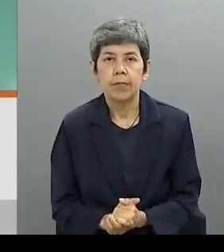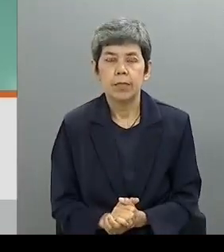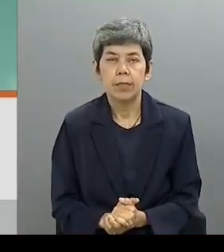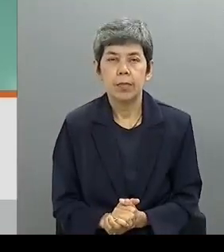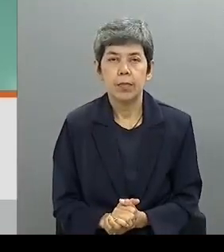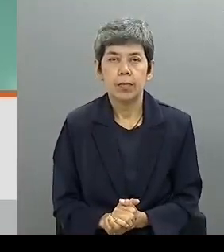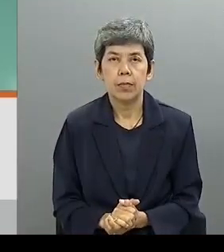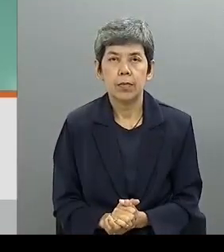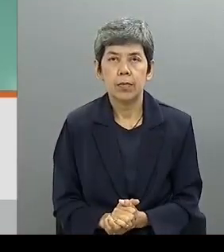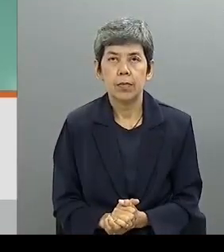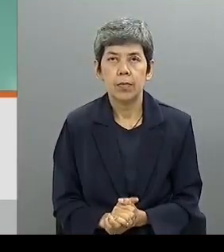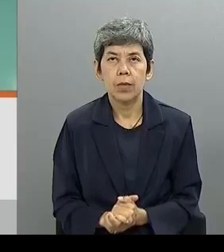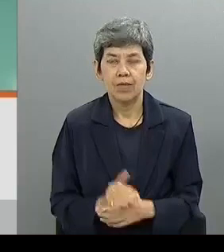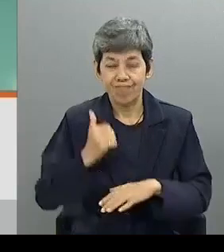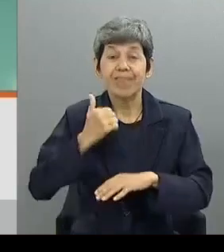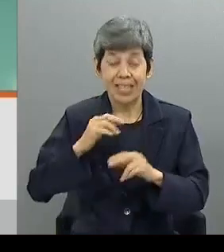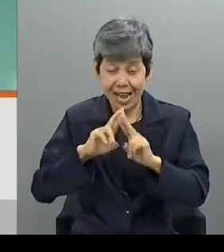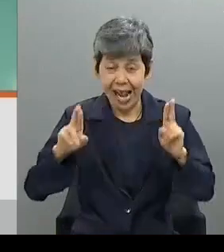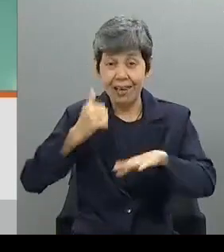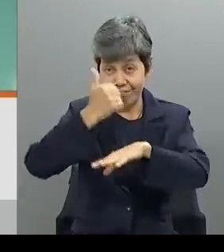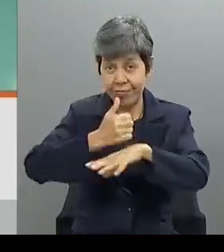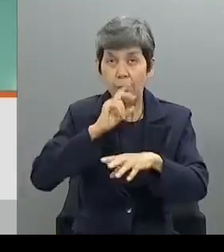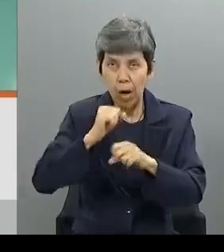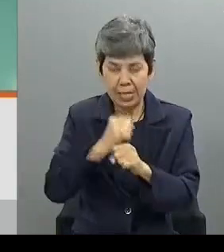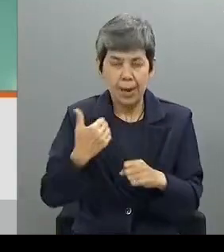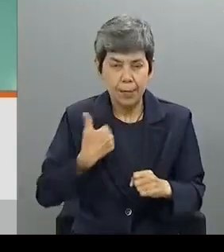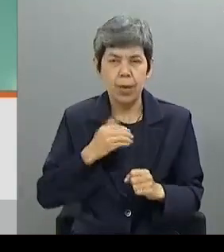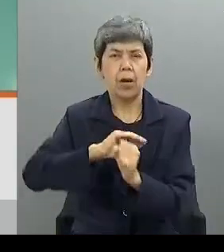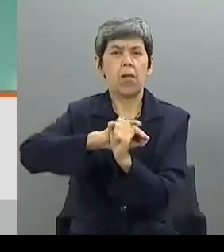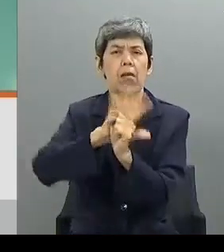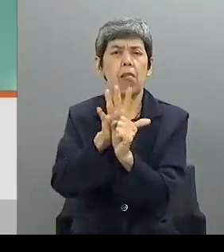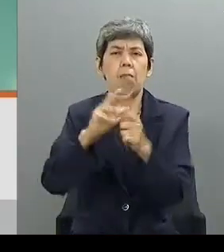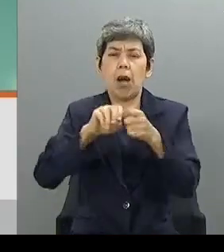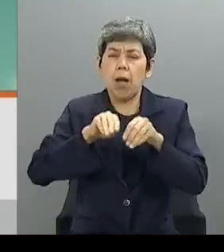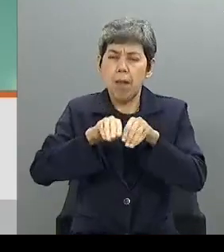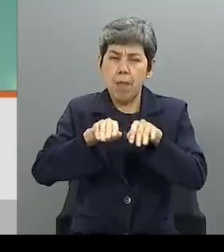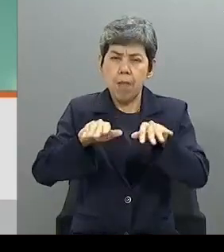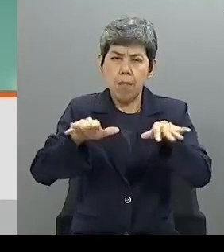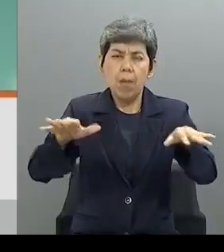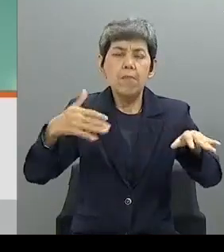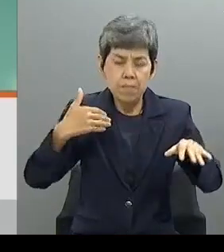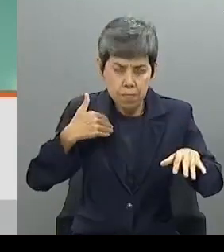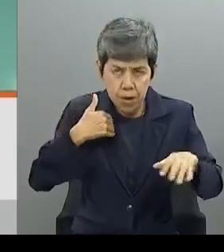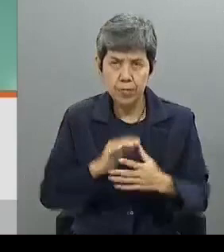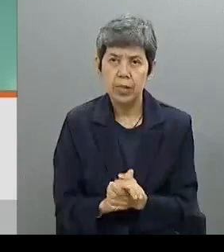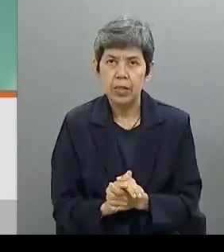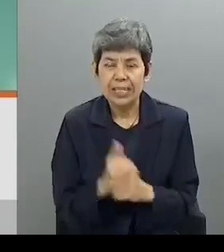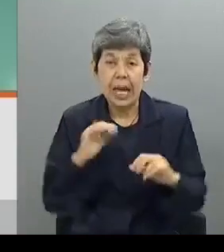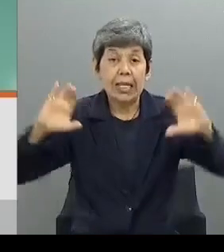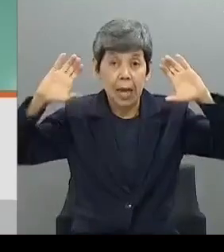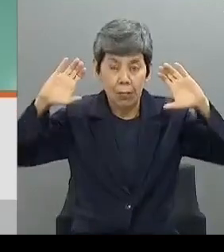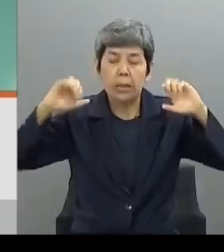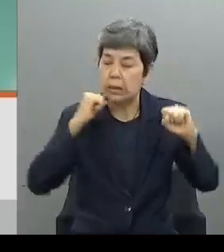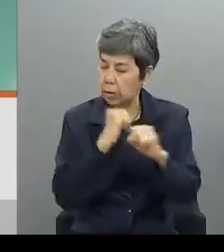ผู้ประกอบการระบุว่าหลังมีการแพร่ระบาดของเชื้อไวรัสโควิด-19 และรัฐบาลมีมาตรการเข้มงวดมาก